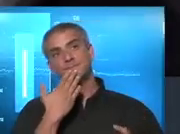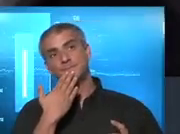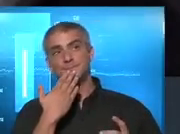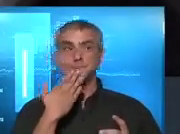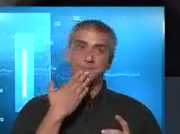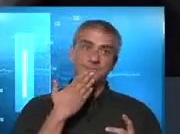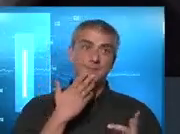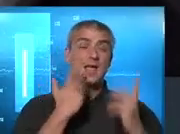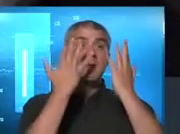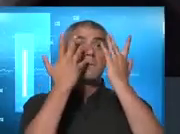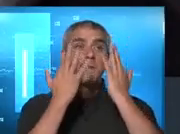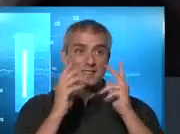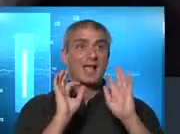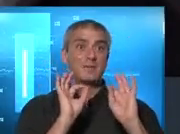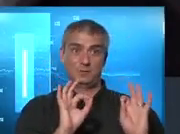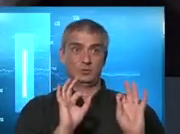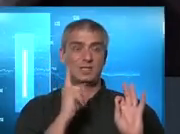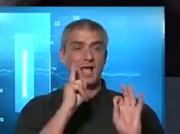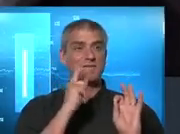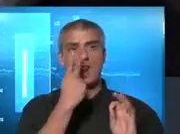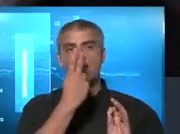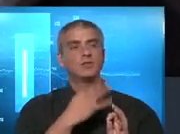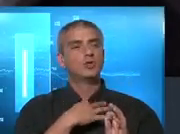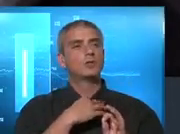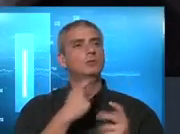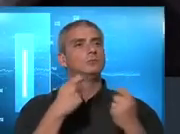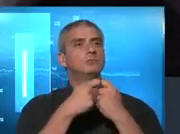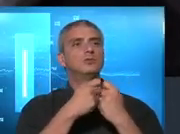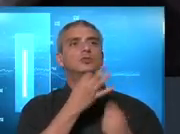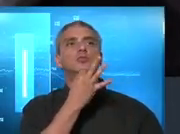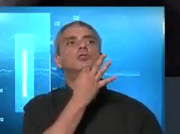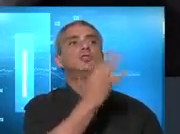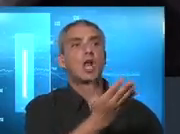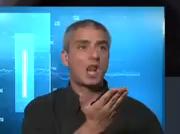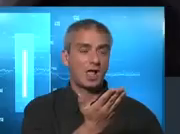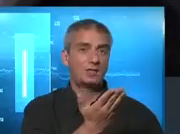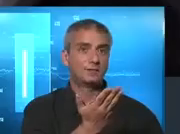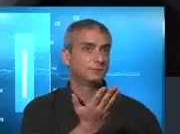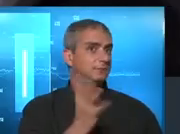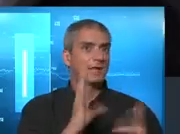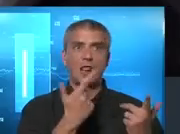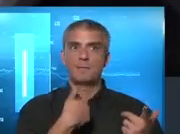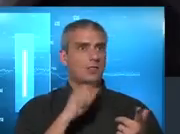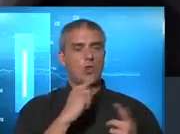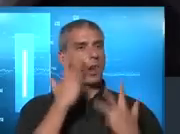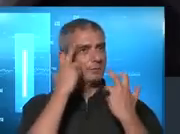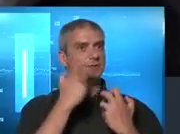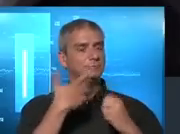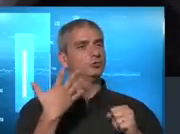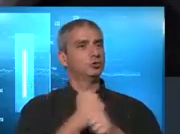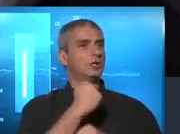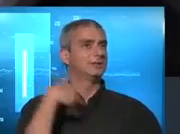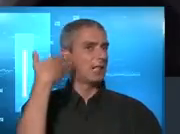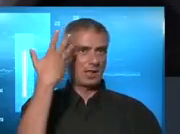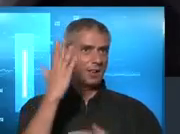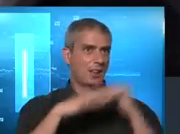Well, the mathematics is realistic, but part of our analysis goes into why we don't expect to